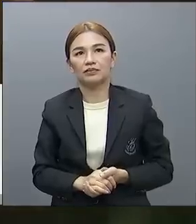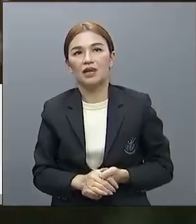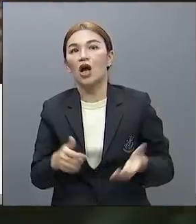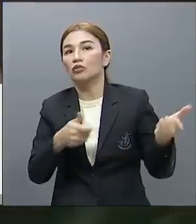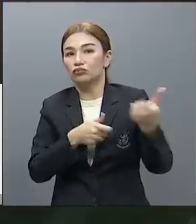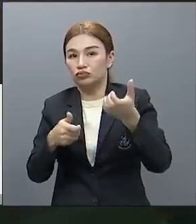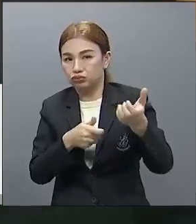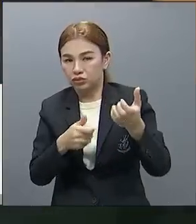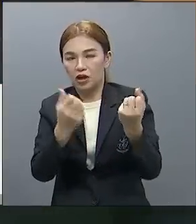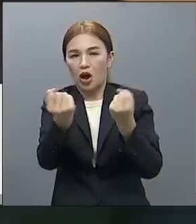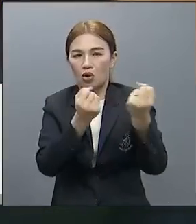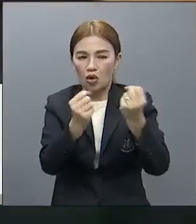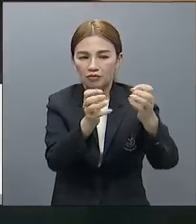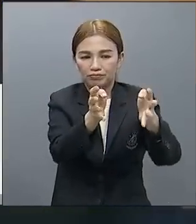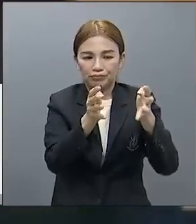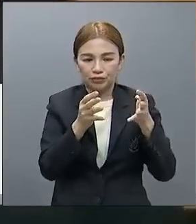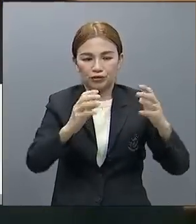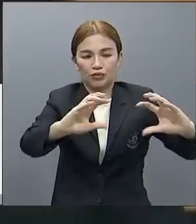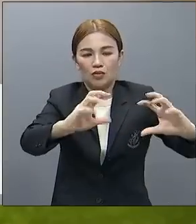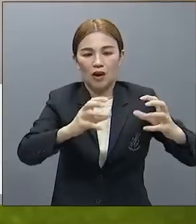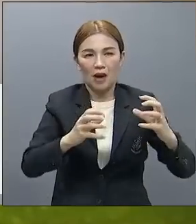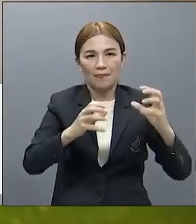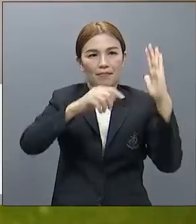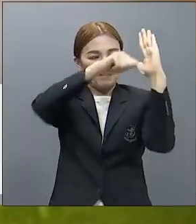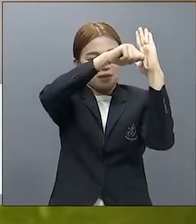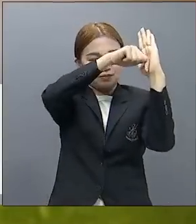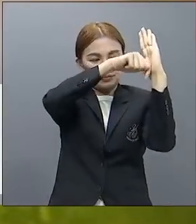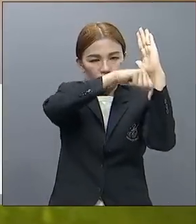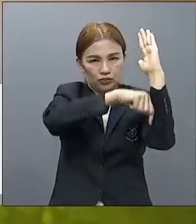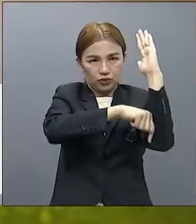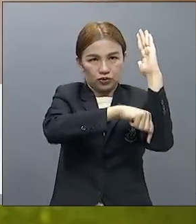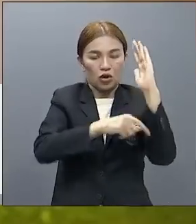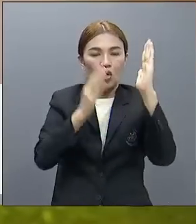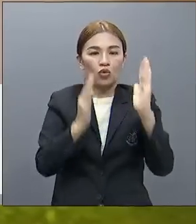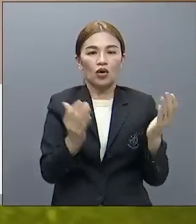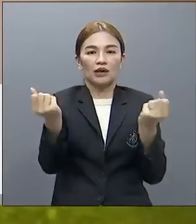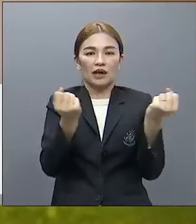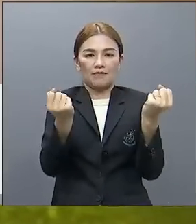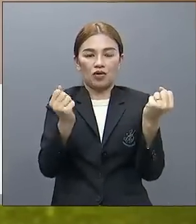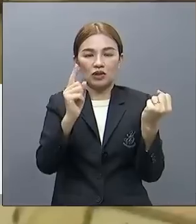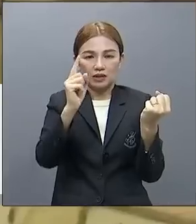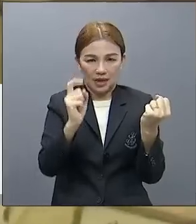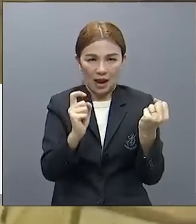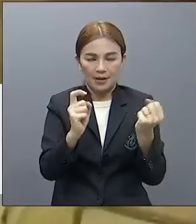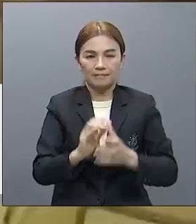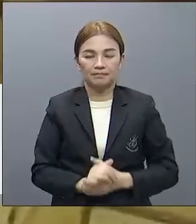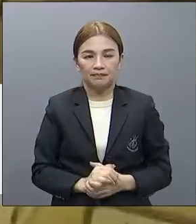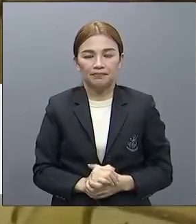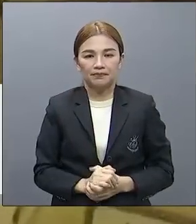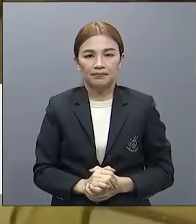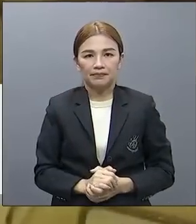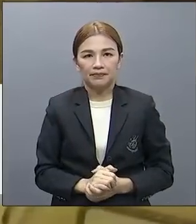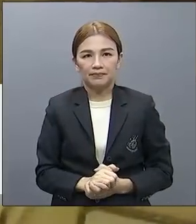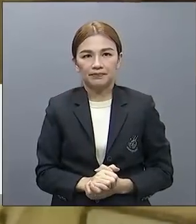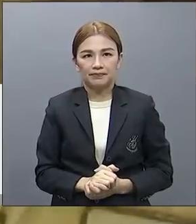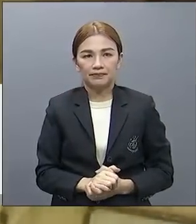รทุกนะคะที่กำลังมุ่งหน้าล่องใต้เป็นเหตุให้คนขับเสียชีวิตในที่เกิดเหตุค่ะ